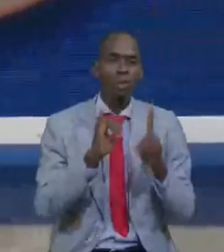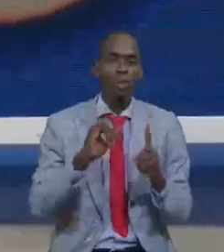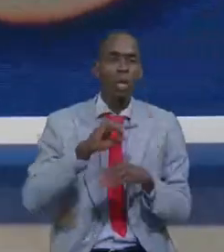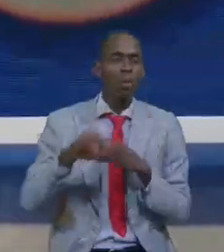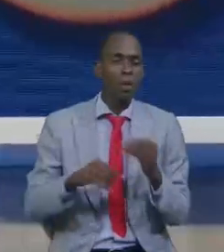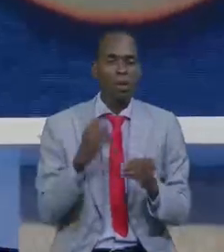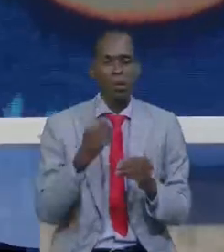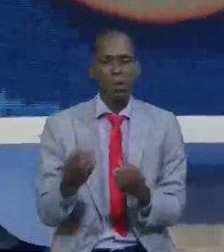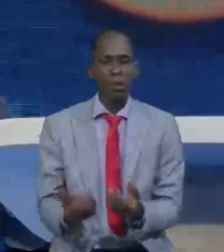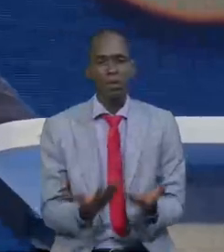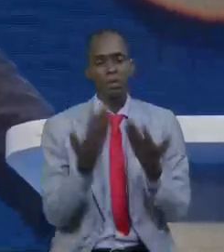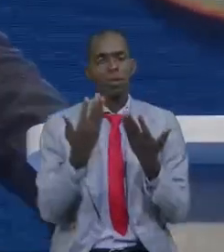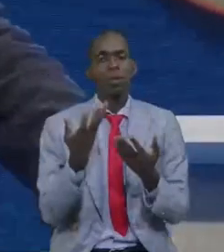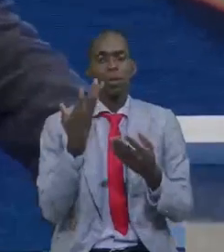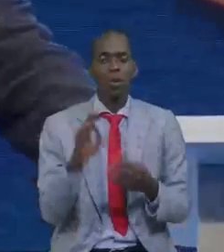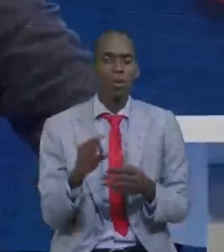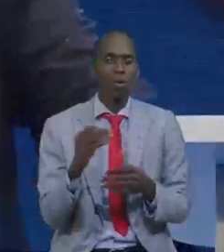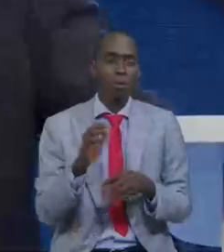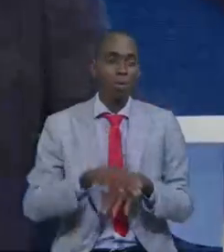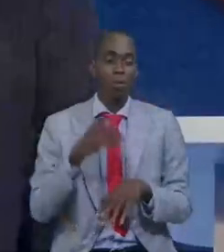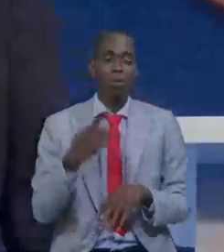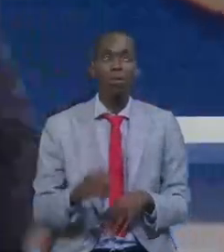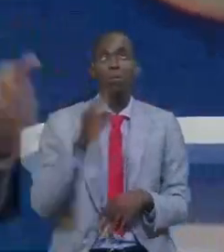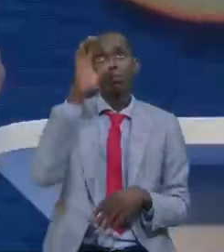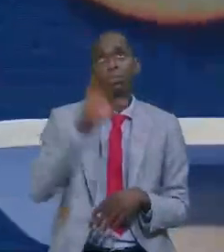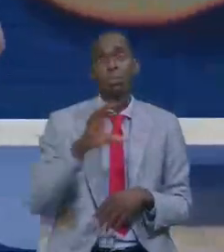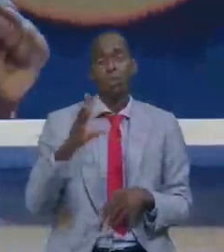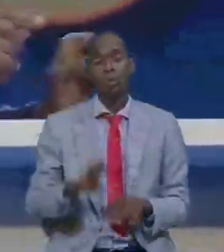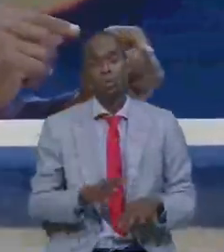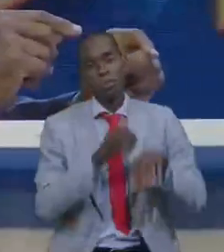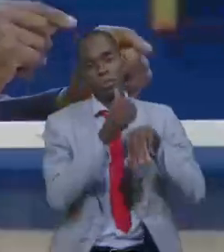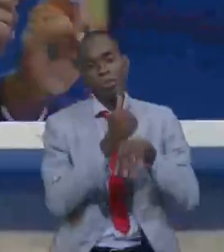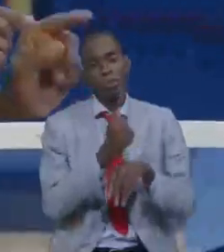son sacrifice sur la croix du calvaire. Verset 15.